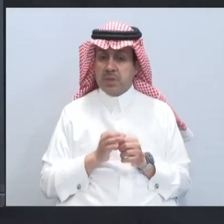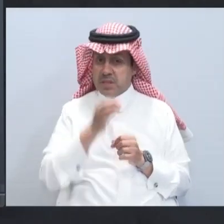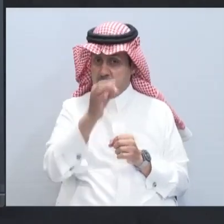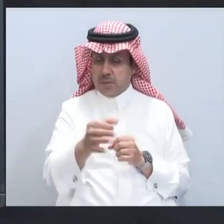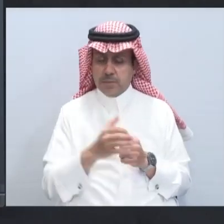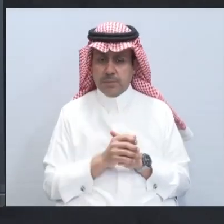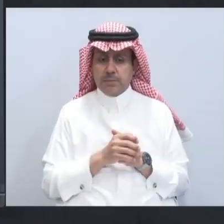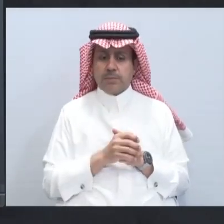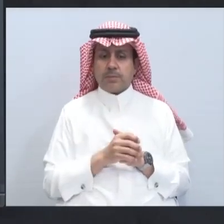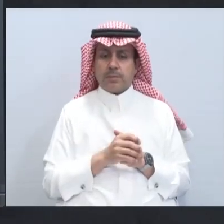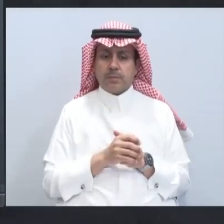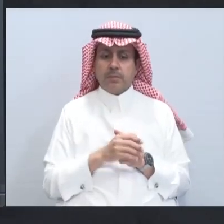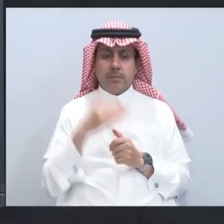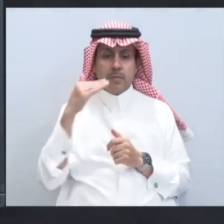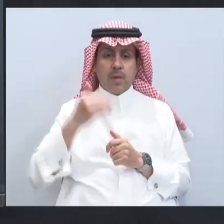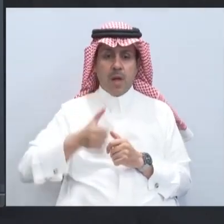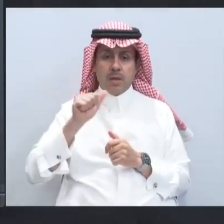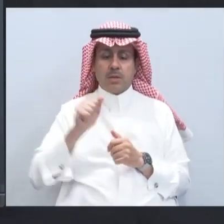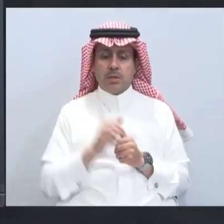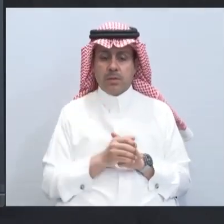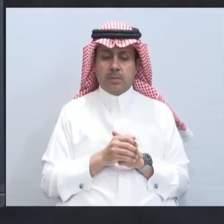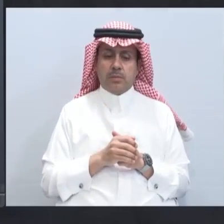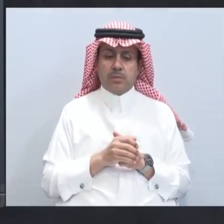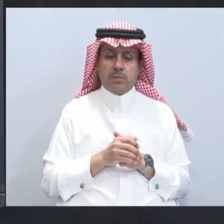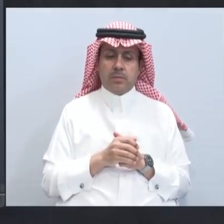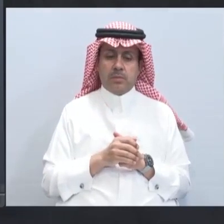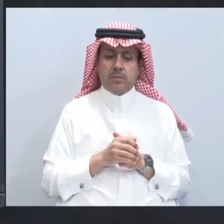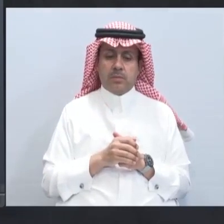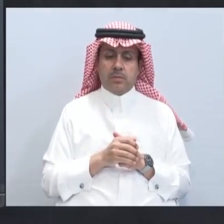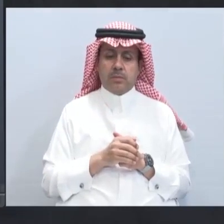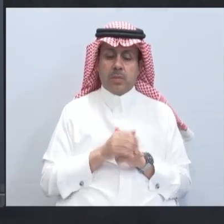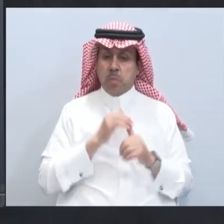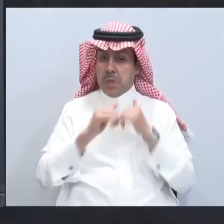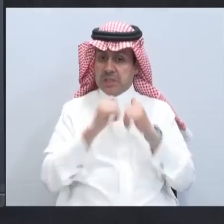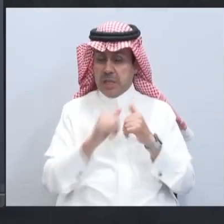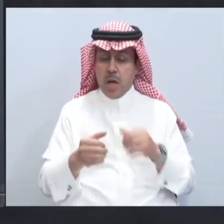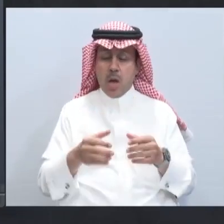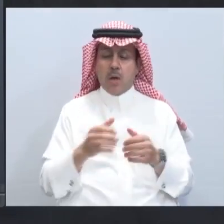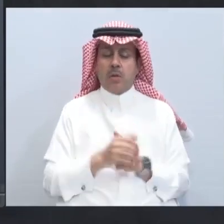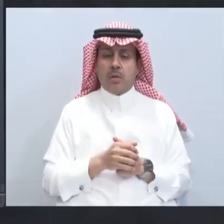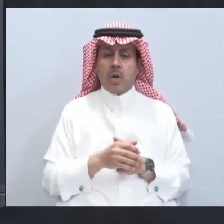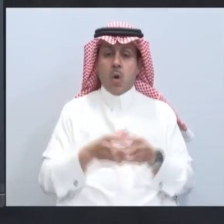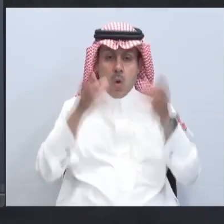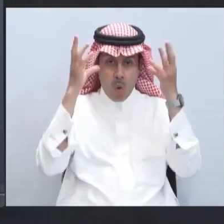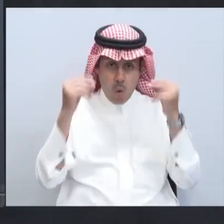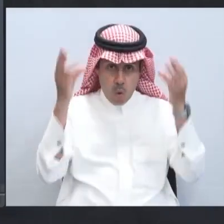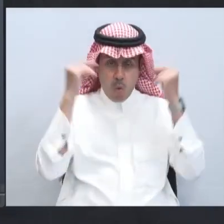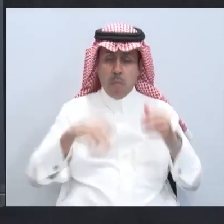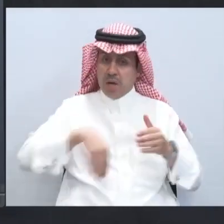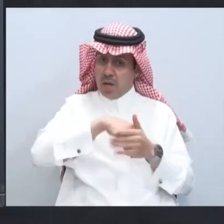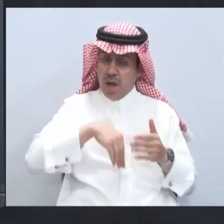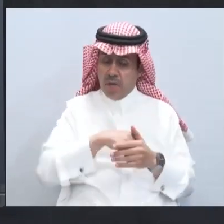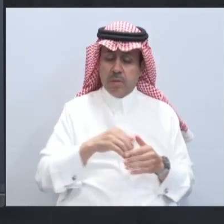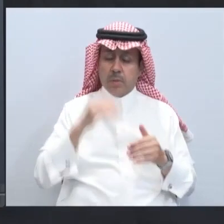تجد مثلا ما يخص مثلا في مثلا سواء كان مثلا في مجال مثلا العلوم في الرياضه تجدها في كل